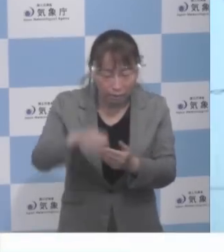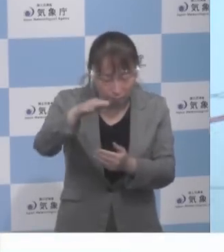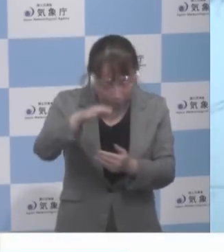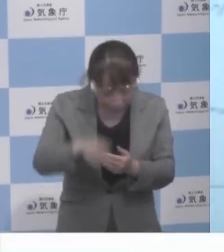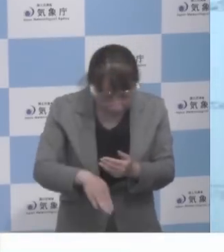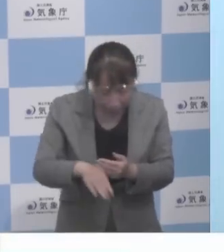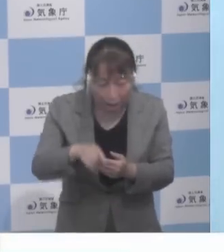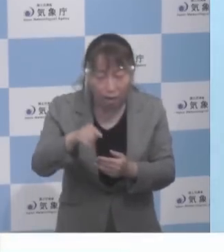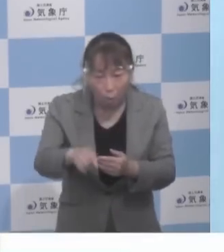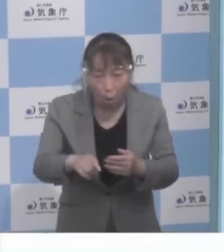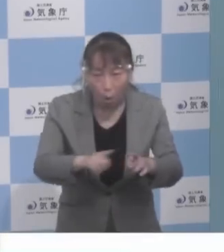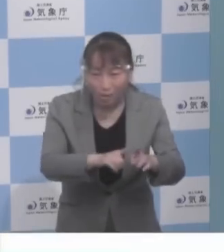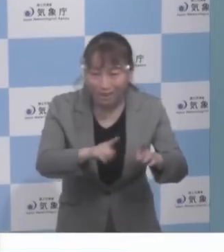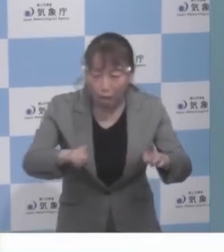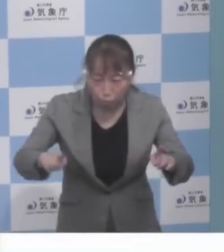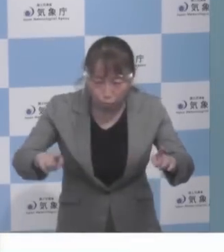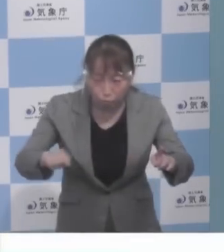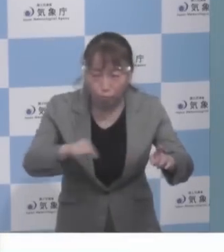のグラフが、